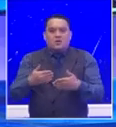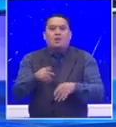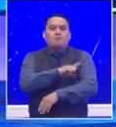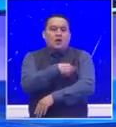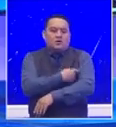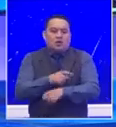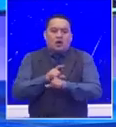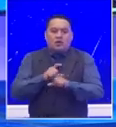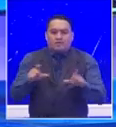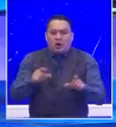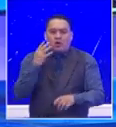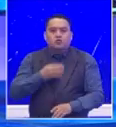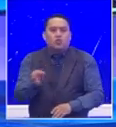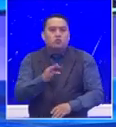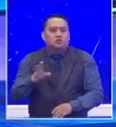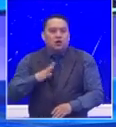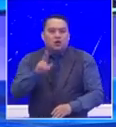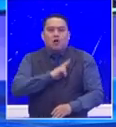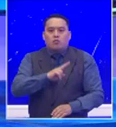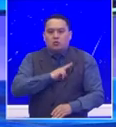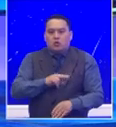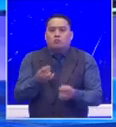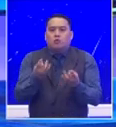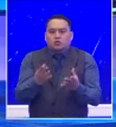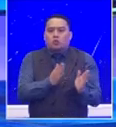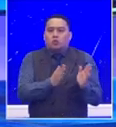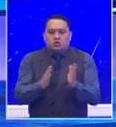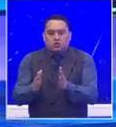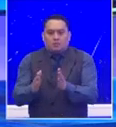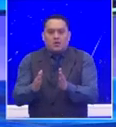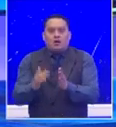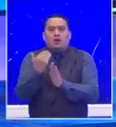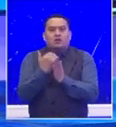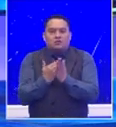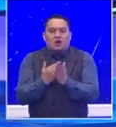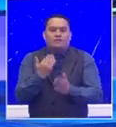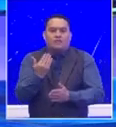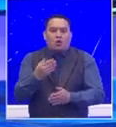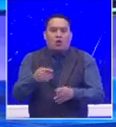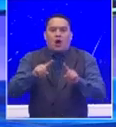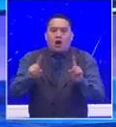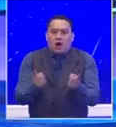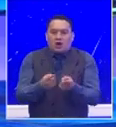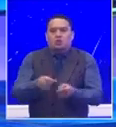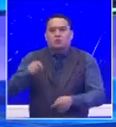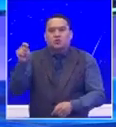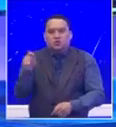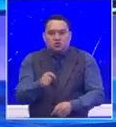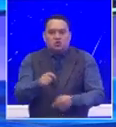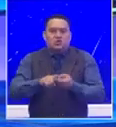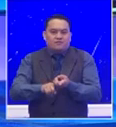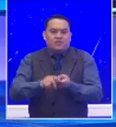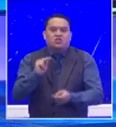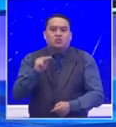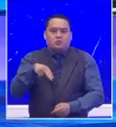Потому медицинские организации Алматинской области работают в обычном режиме. Однако визитеры все же ограничились в посещении. В связи с